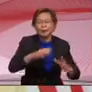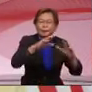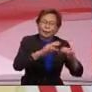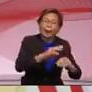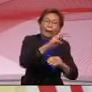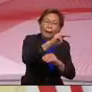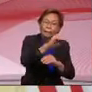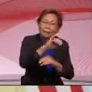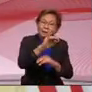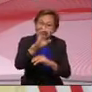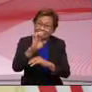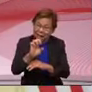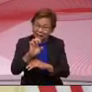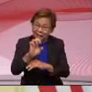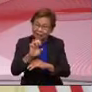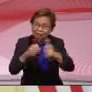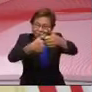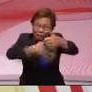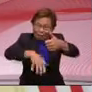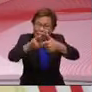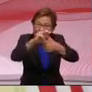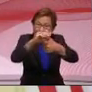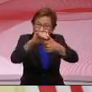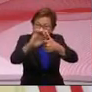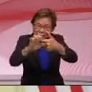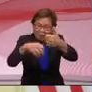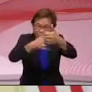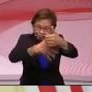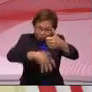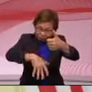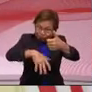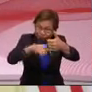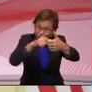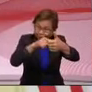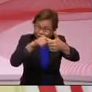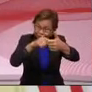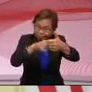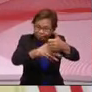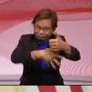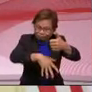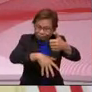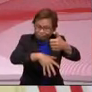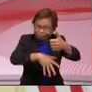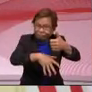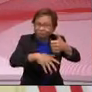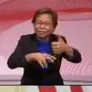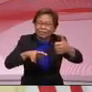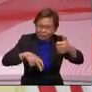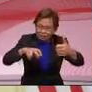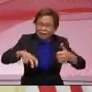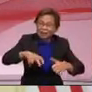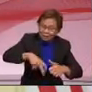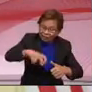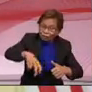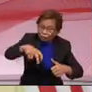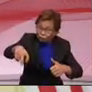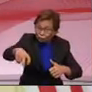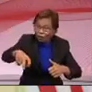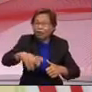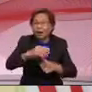Meetings, Mesyuarat, Incentive, Convention dan Exhibition dan juga Travel dan Trade Fair,